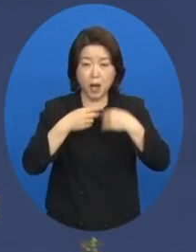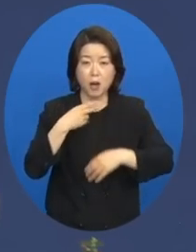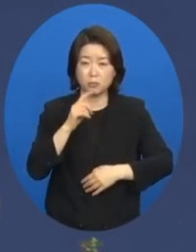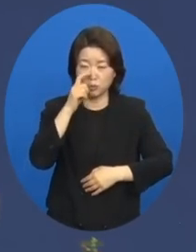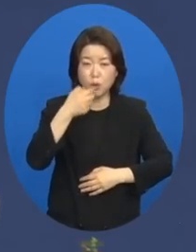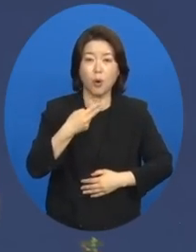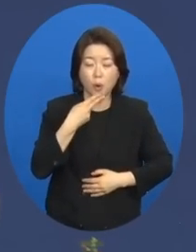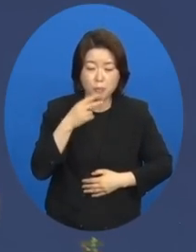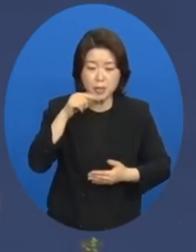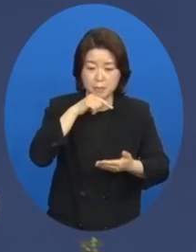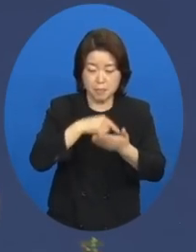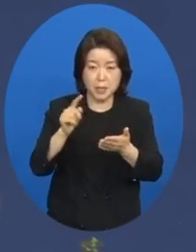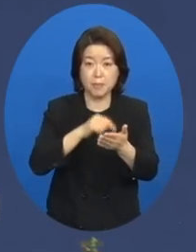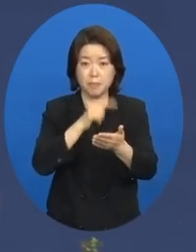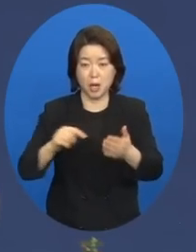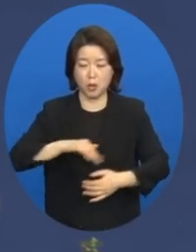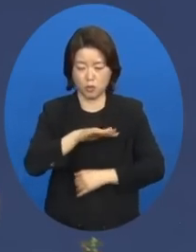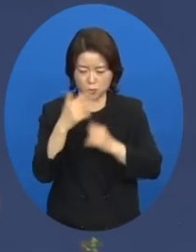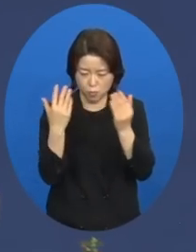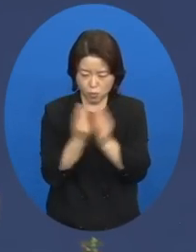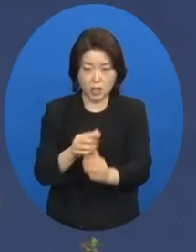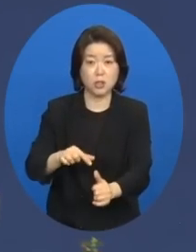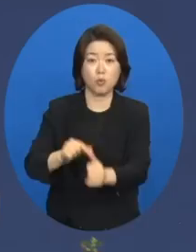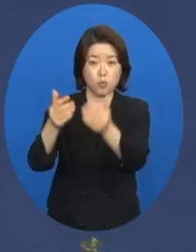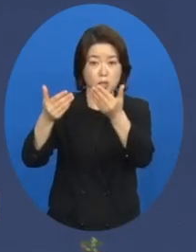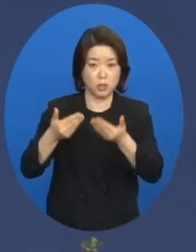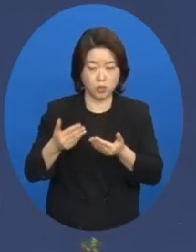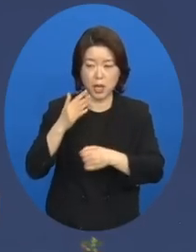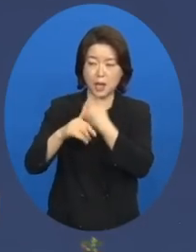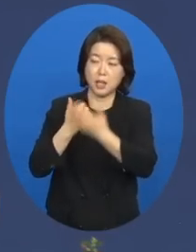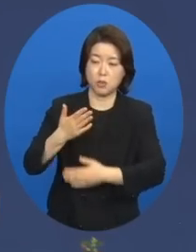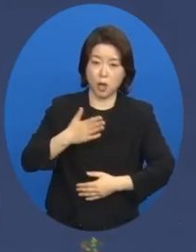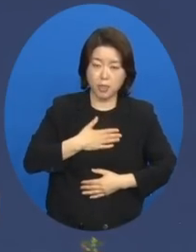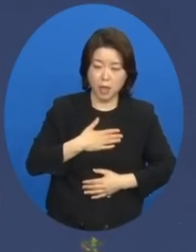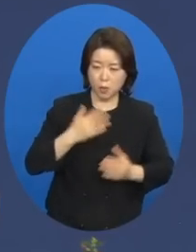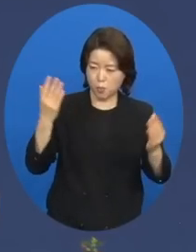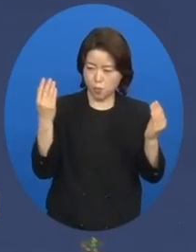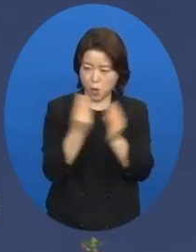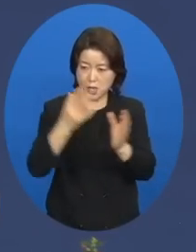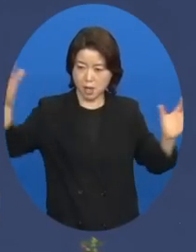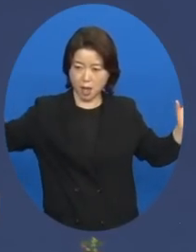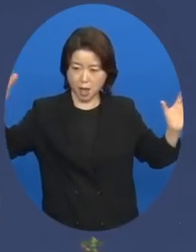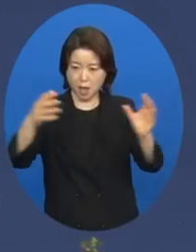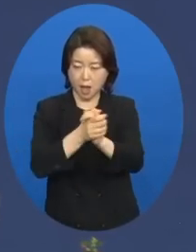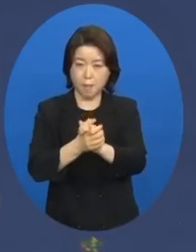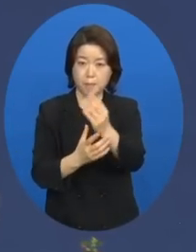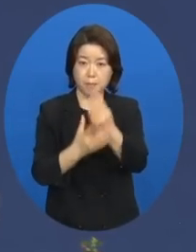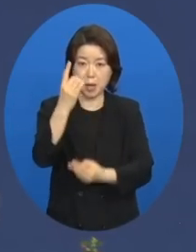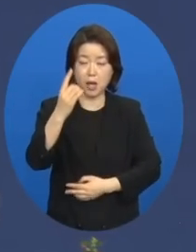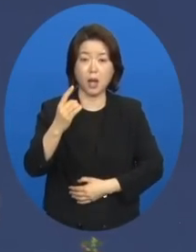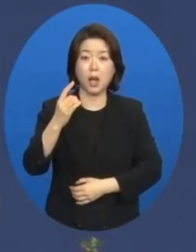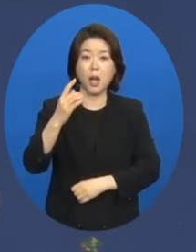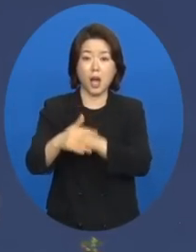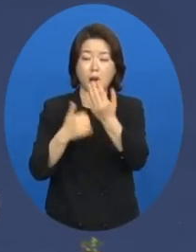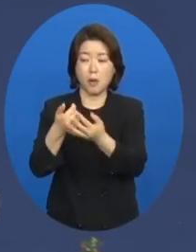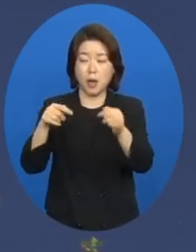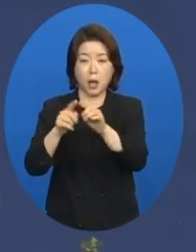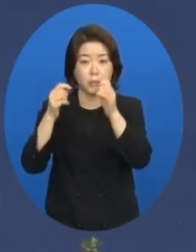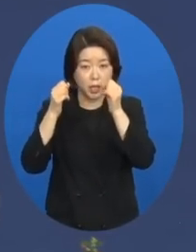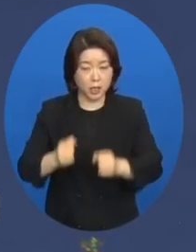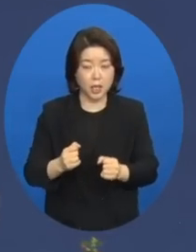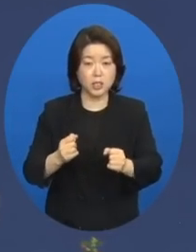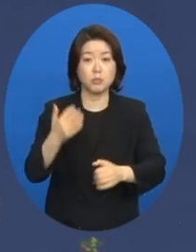피값으로 우리를 완전하게 구원하셔서 하나님과 나를 완전히 하나 되게 하시는 임마누엘이 되신 분이